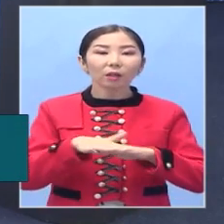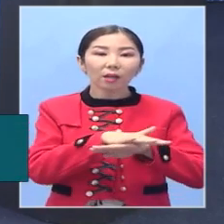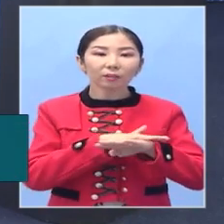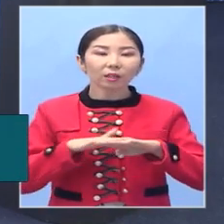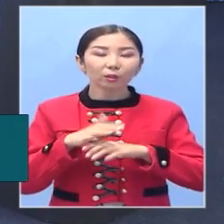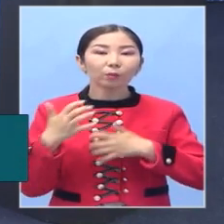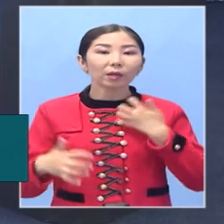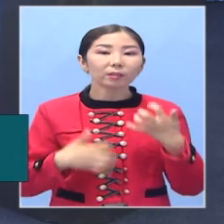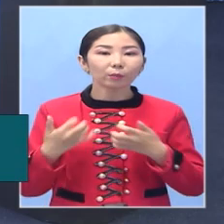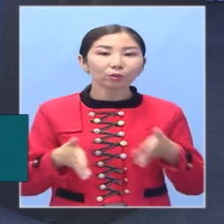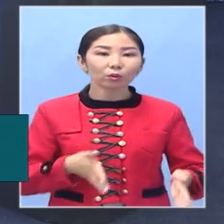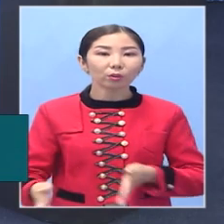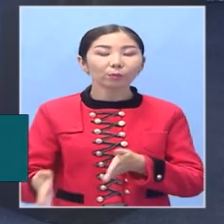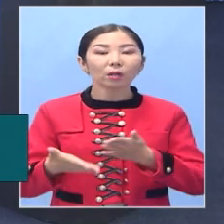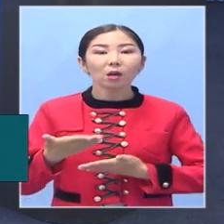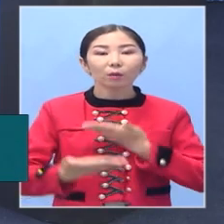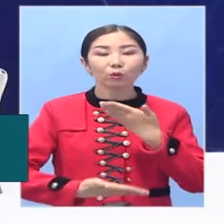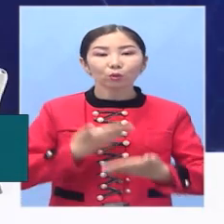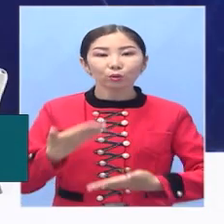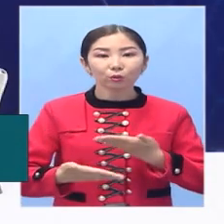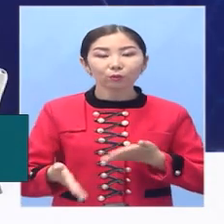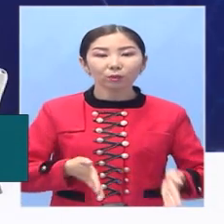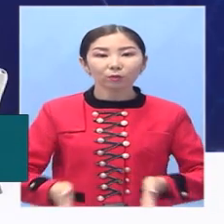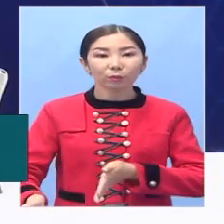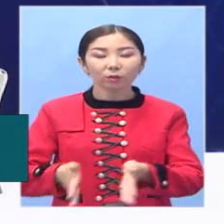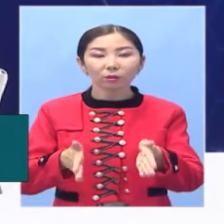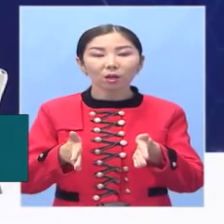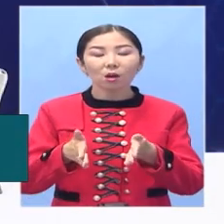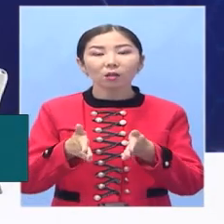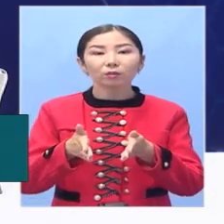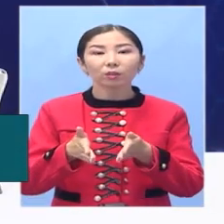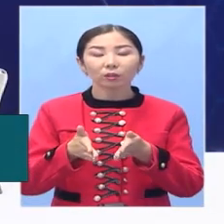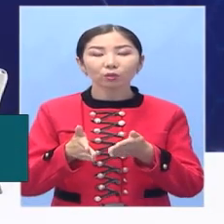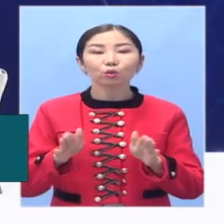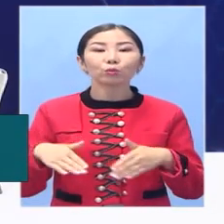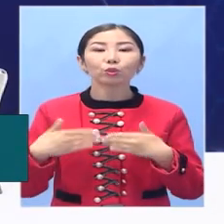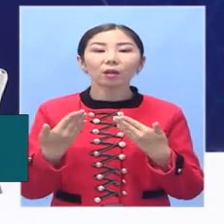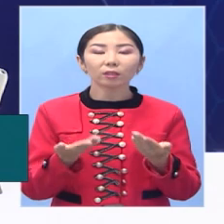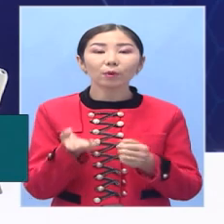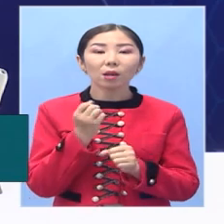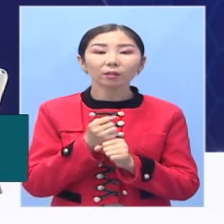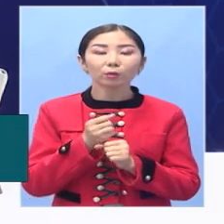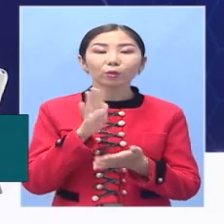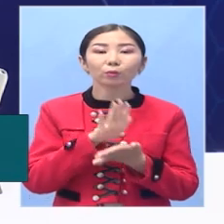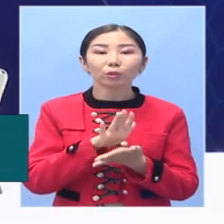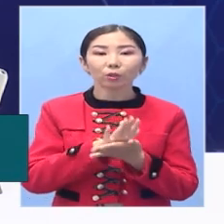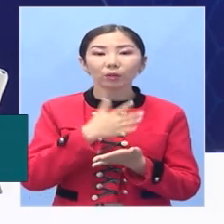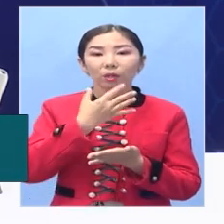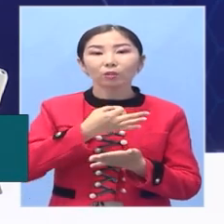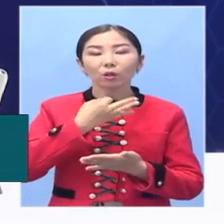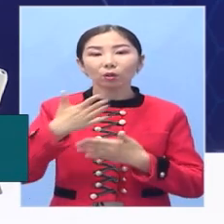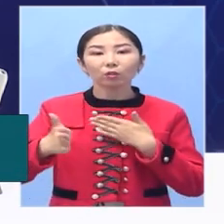Азыр жаяу жүргүнчүлөрдүн жолун мен жанагы курулуш жумуштарына байланыштуу билдирип кететин, жооп